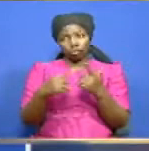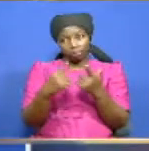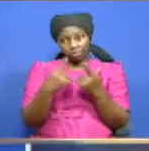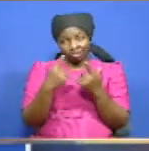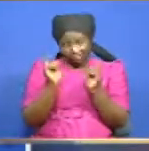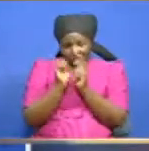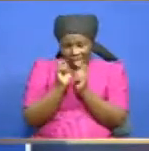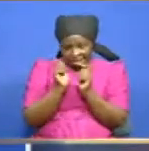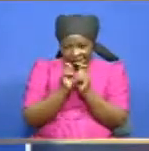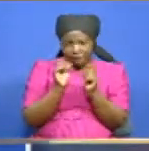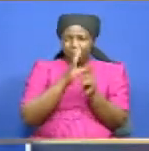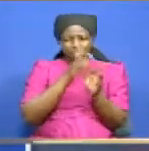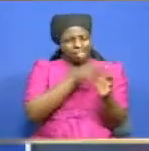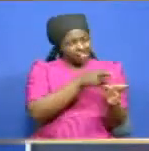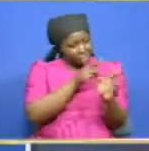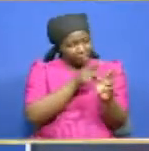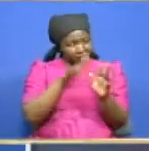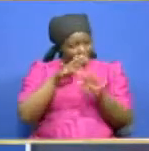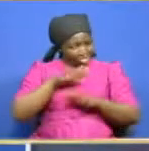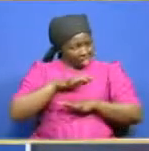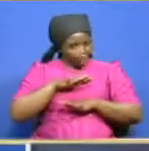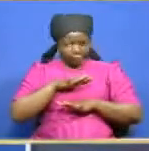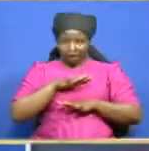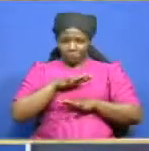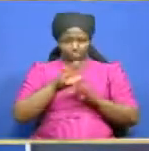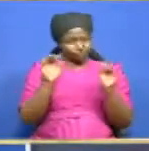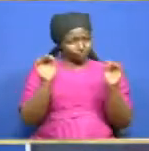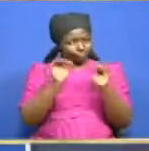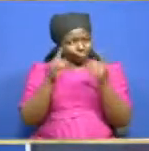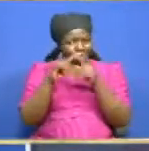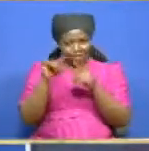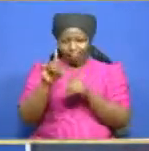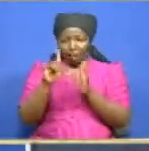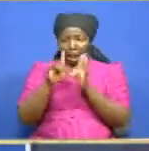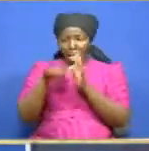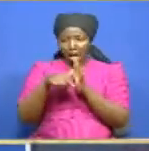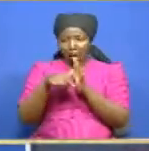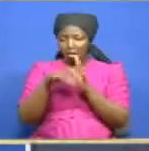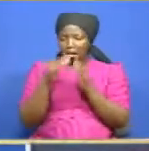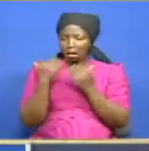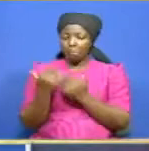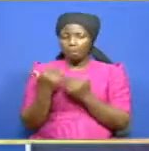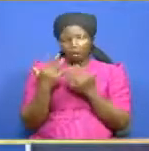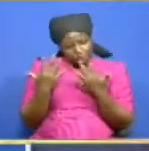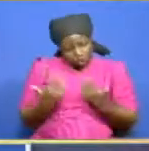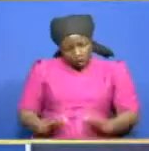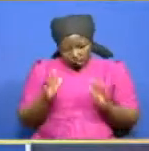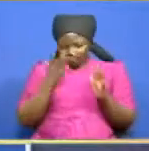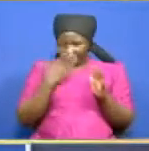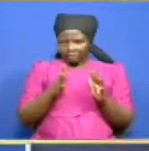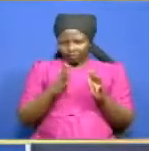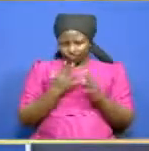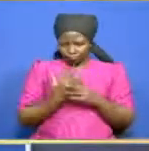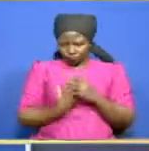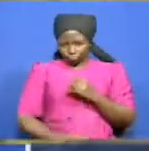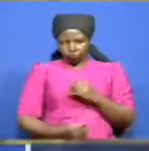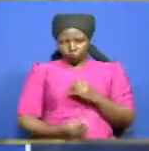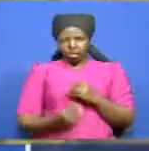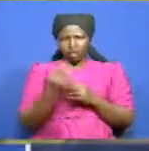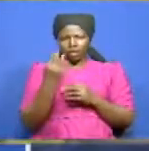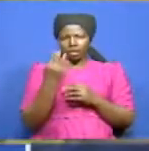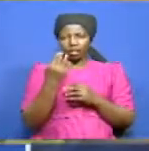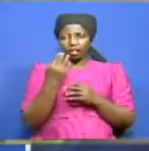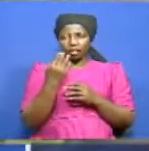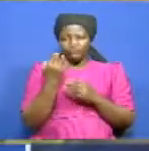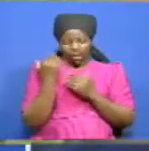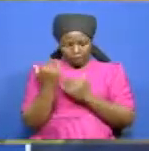pain of being defiled was not enough, Tessie lost her baby in unclear circumstances 4 days after birth. Mimi